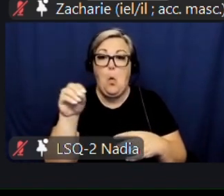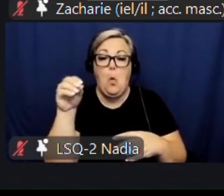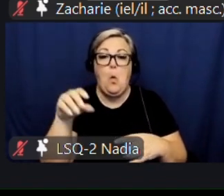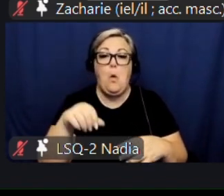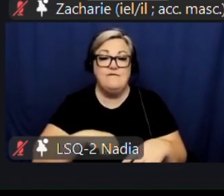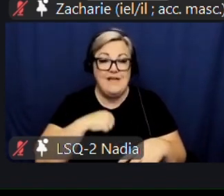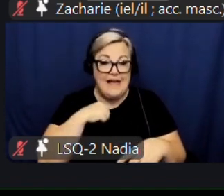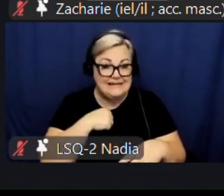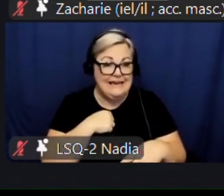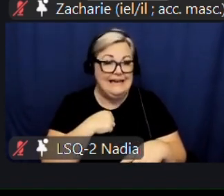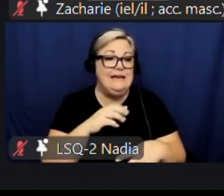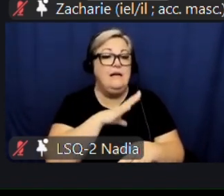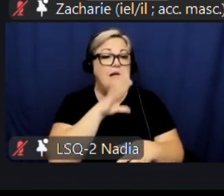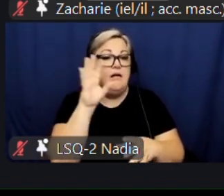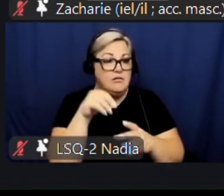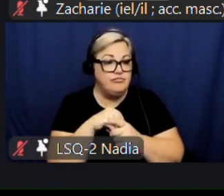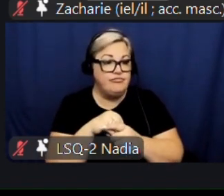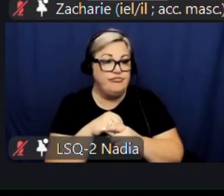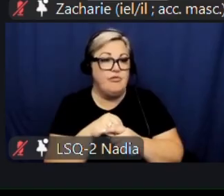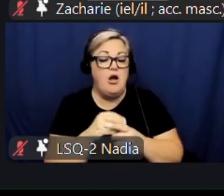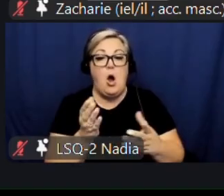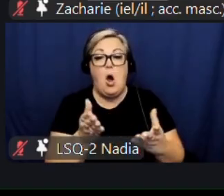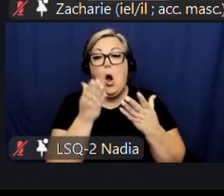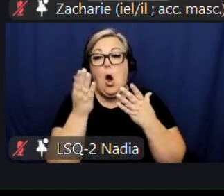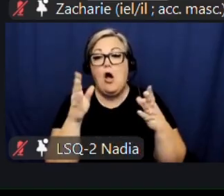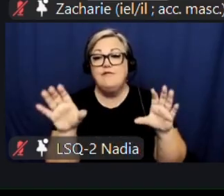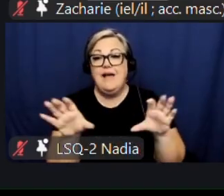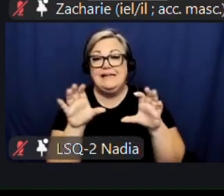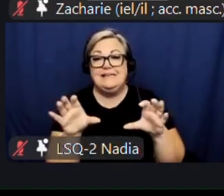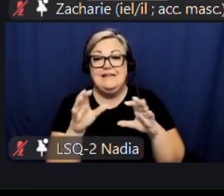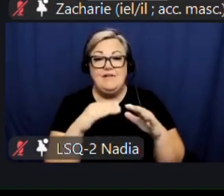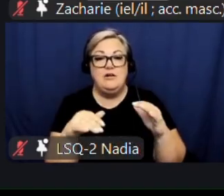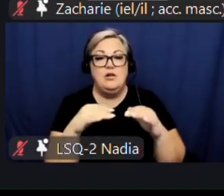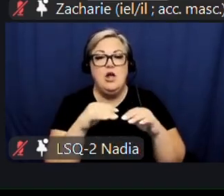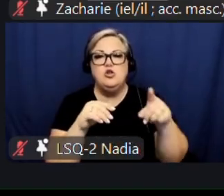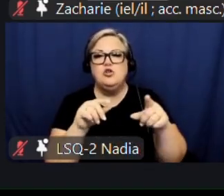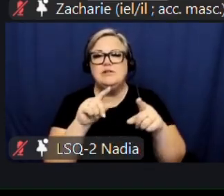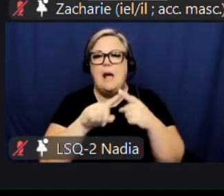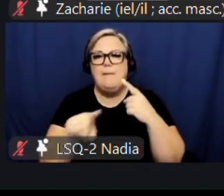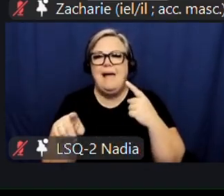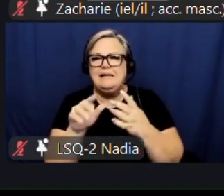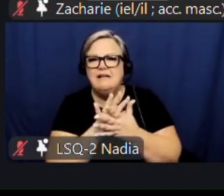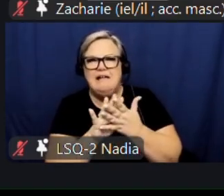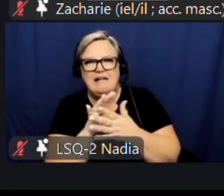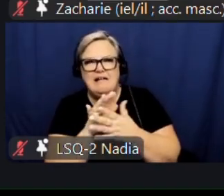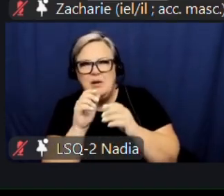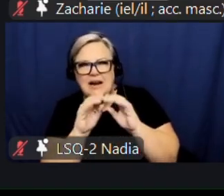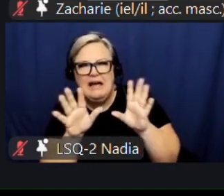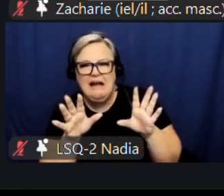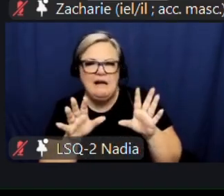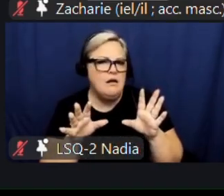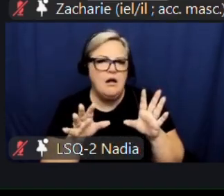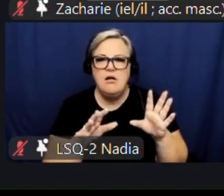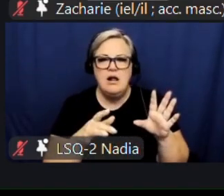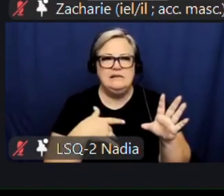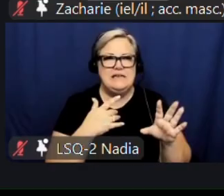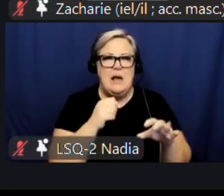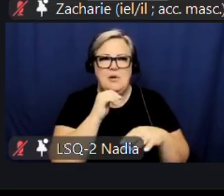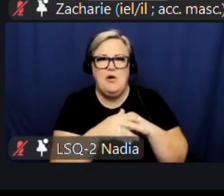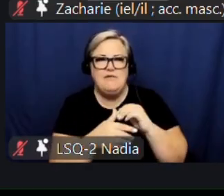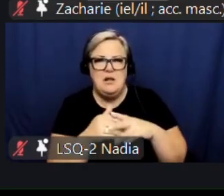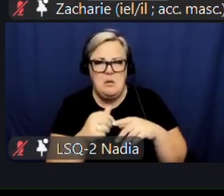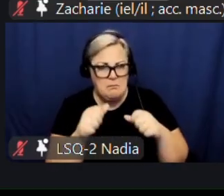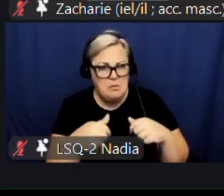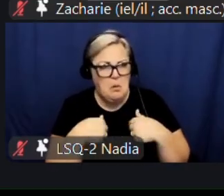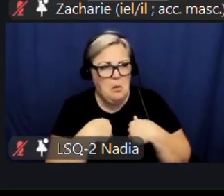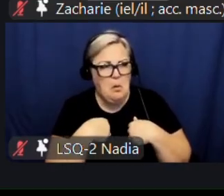ça fait partie de l'offre active inclusive. Ça évite l'ambiguïté, ça évite aux personnes cet inconfort là, de est-ce que je